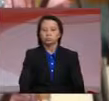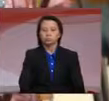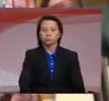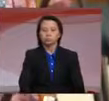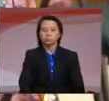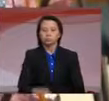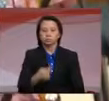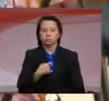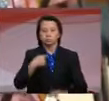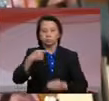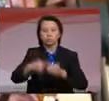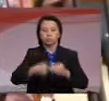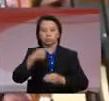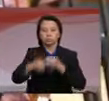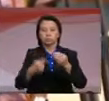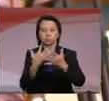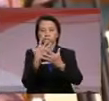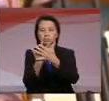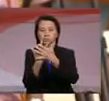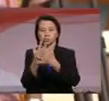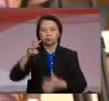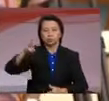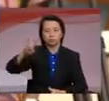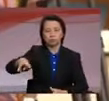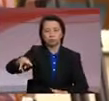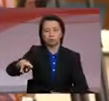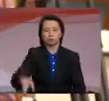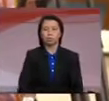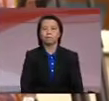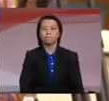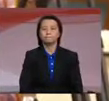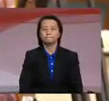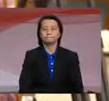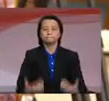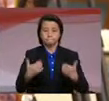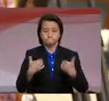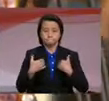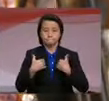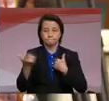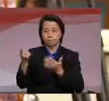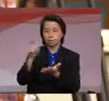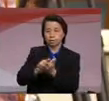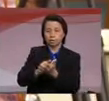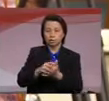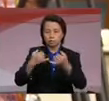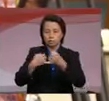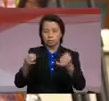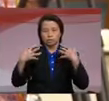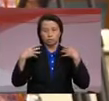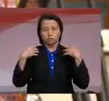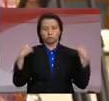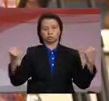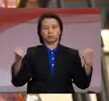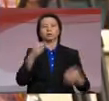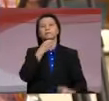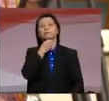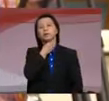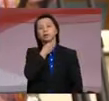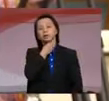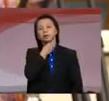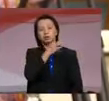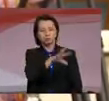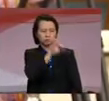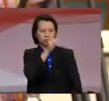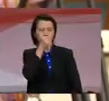Ini masih berkenaan dengan kuarantin wajib. Ada dilaporkan Jabatan Kesihatan Negeri Perak